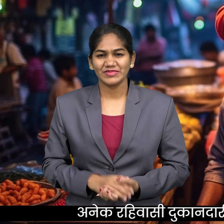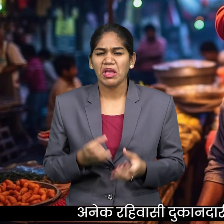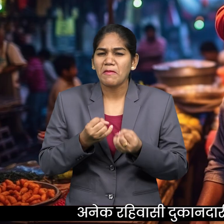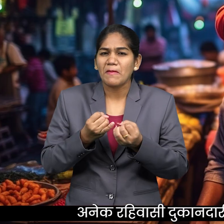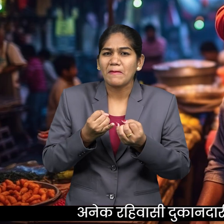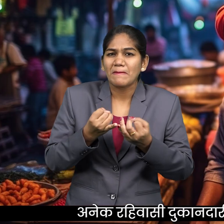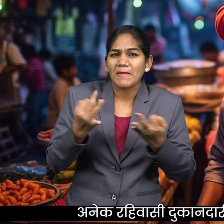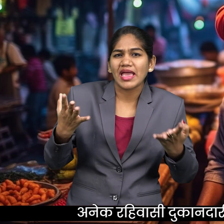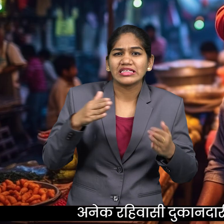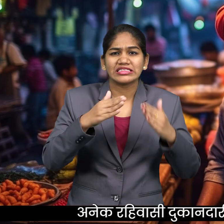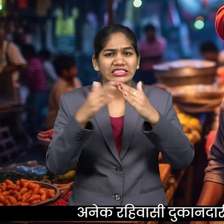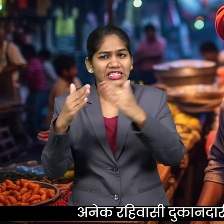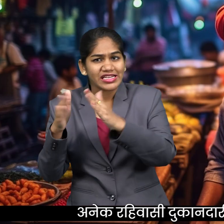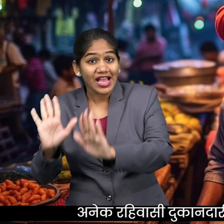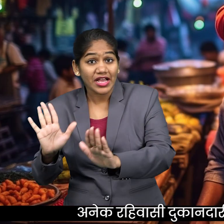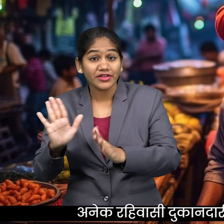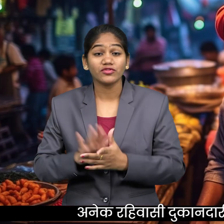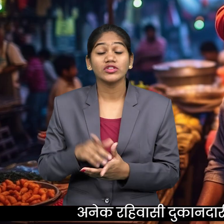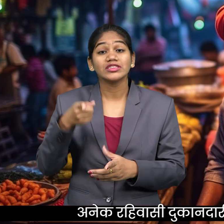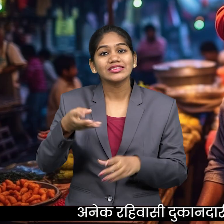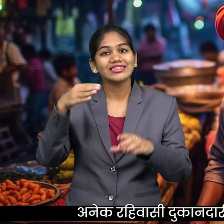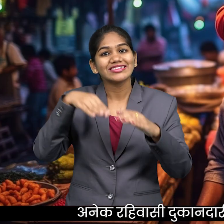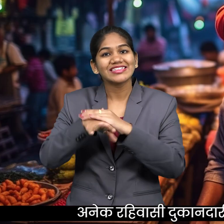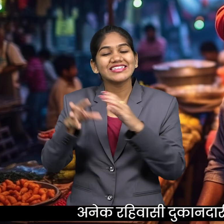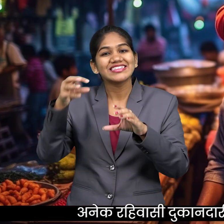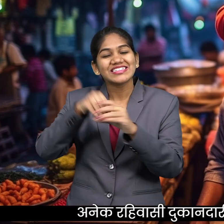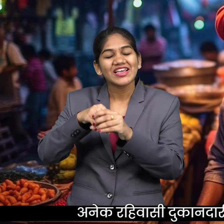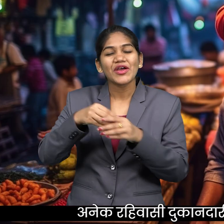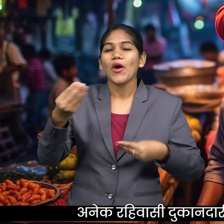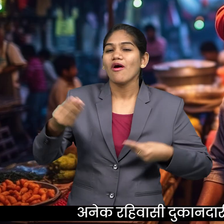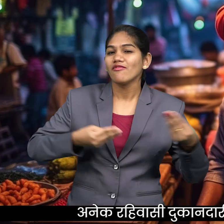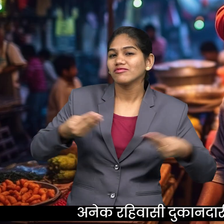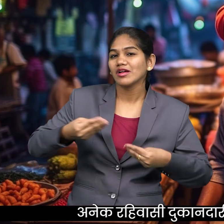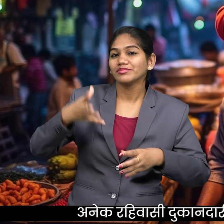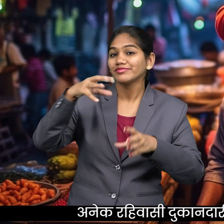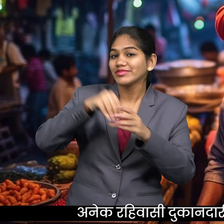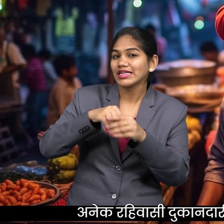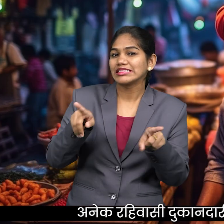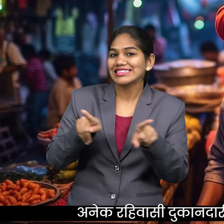अनेक रहिवासी दुकानदारीसारख्या व्यवसायातही गुंतलेले आहेत.